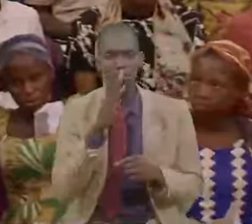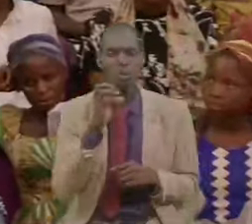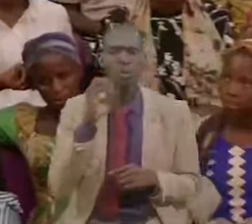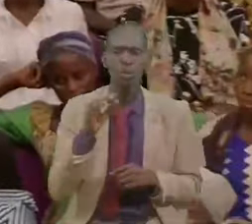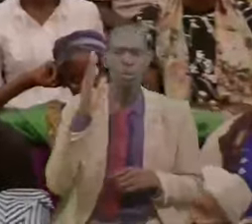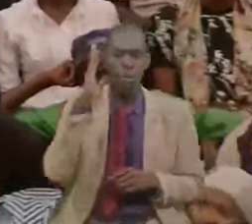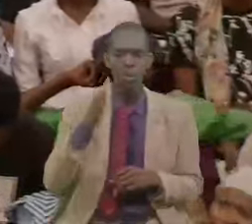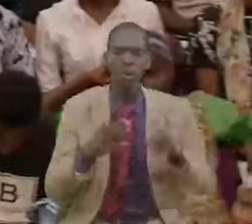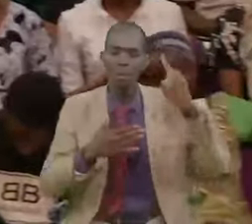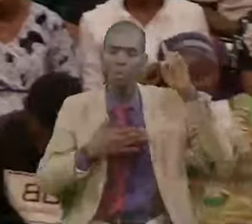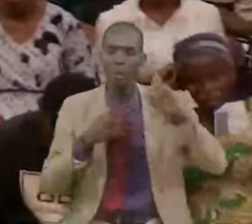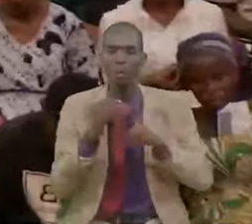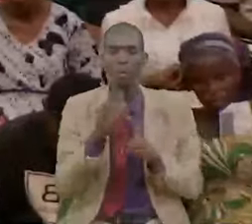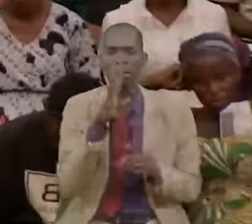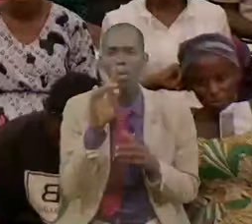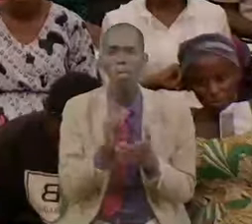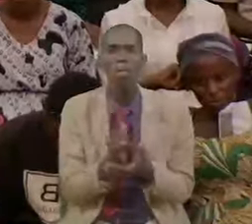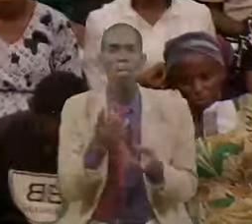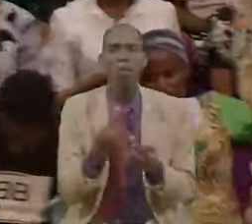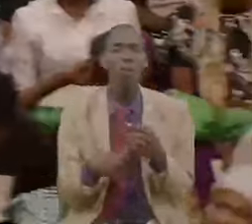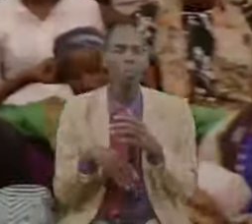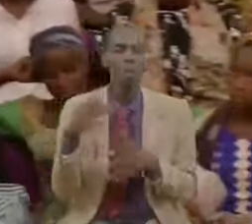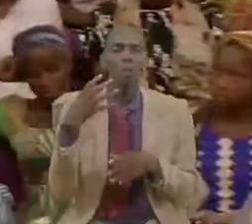parole qui sort de ma bouche.